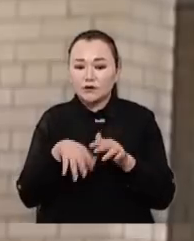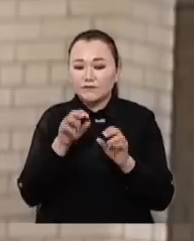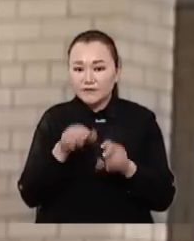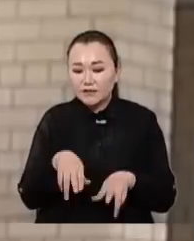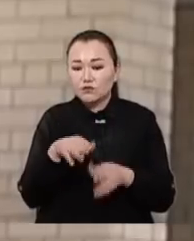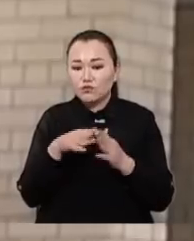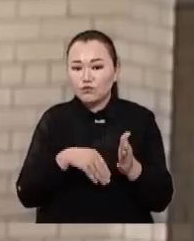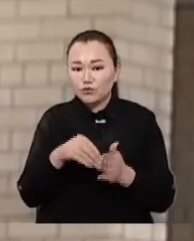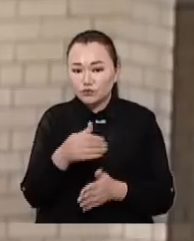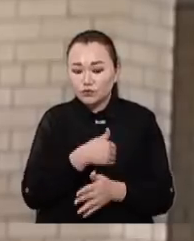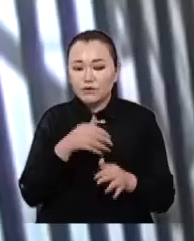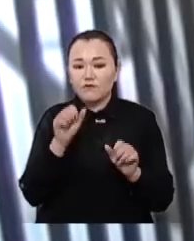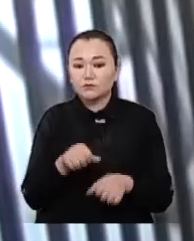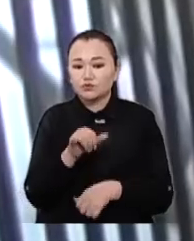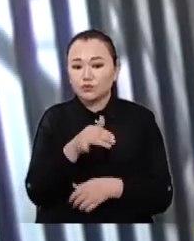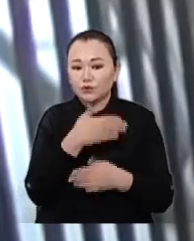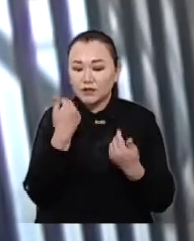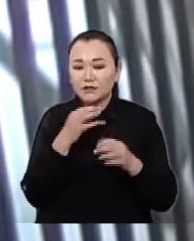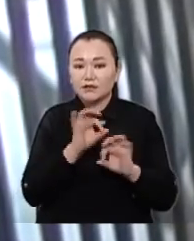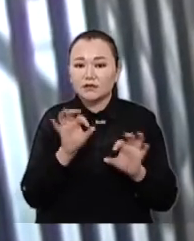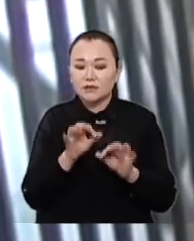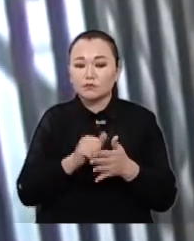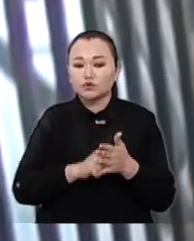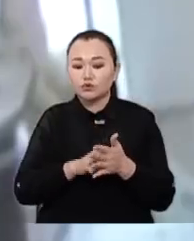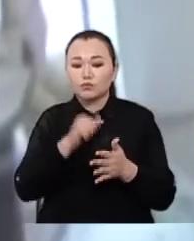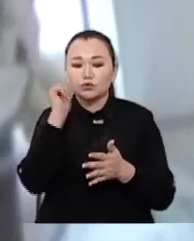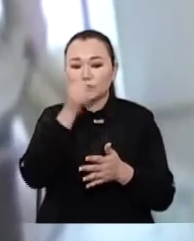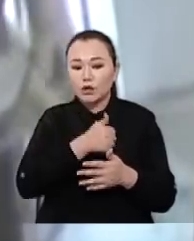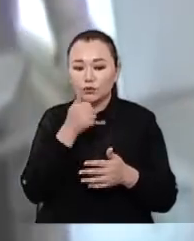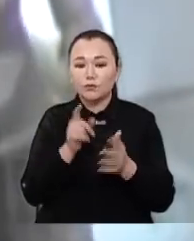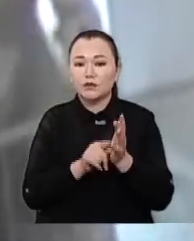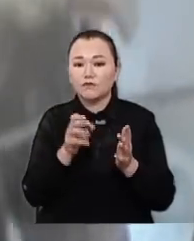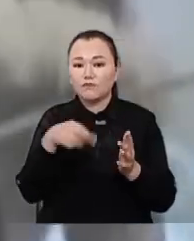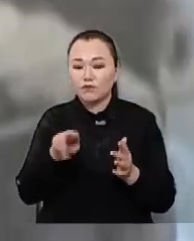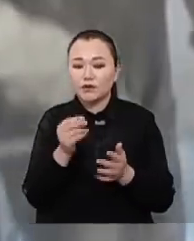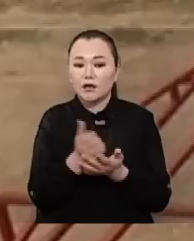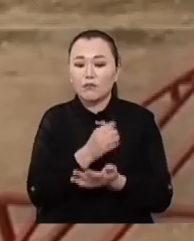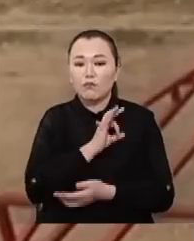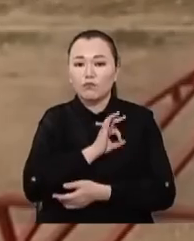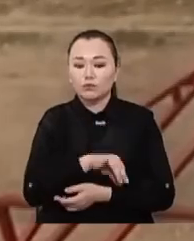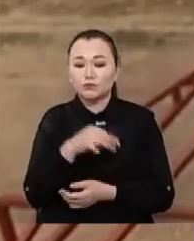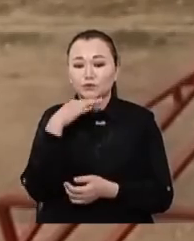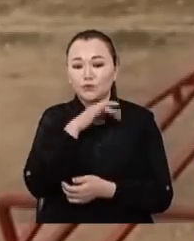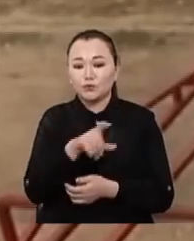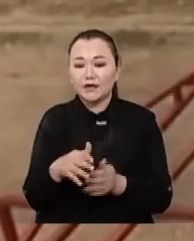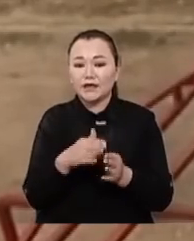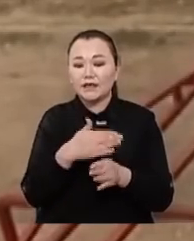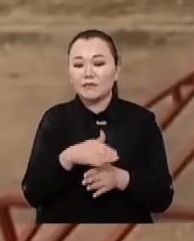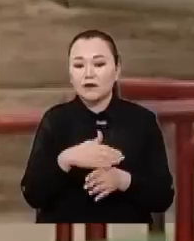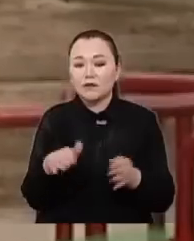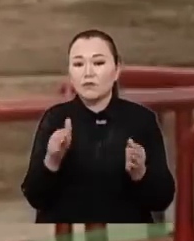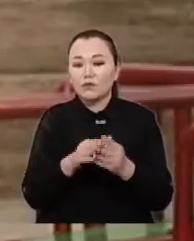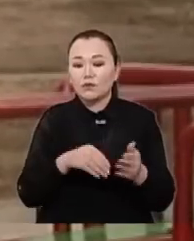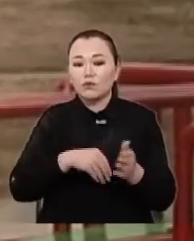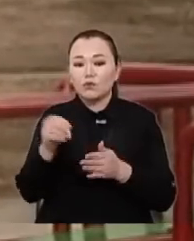алғысы келгенімен мүмкіндігі жоқтығын алға тартып отыр. Себебі өткен жылы зейнетақы қорындағы қаражатын пайдаланып, көпшілік ипотека мен баспана